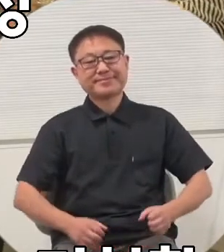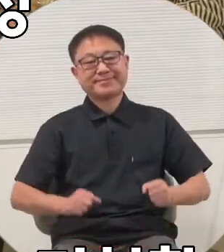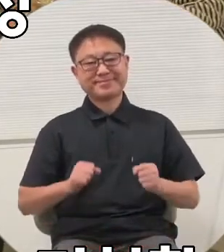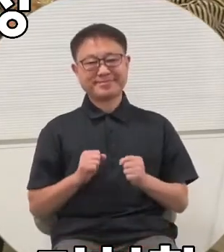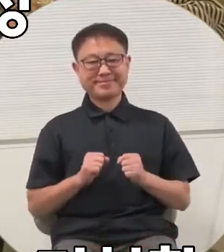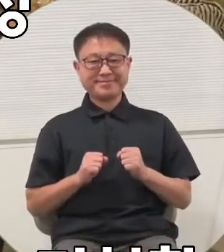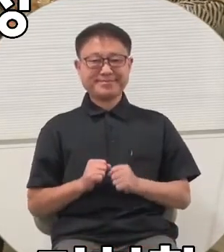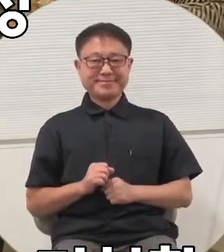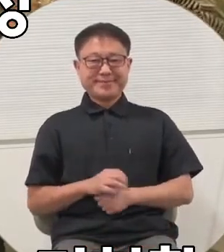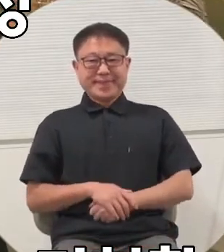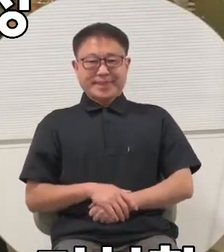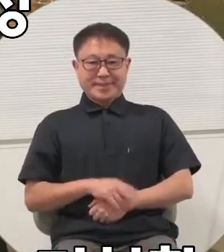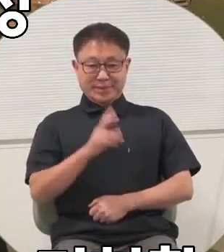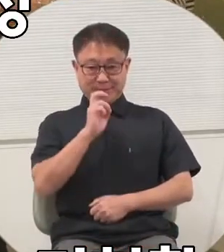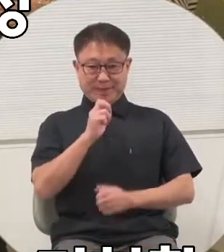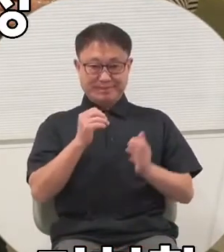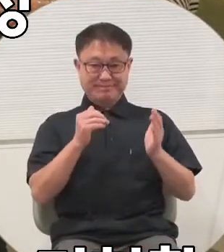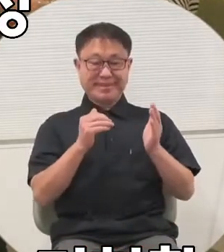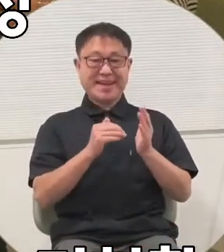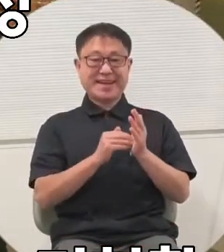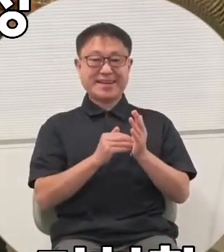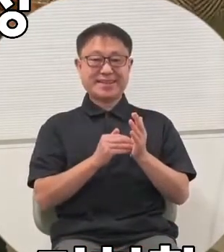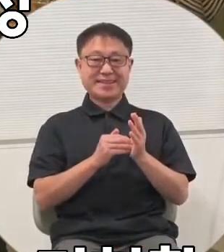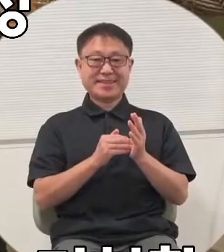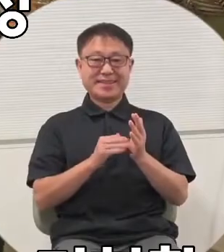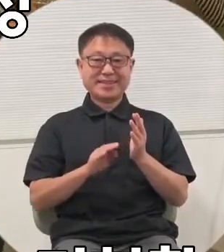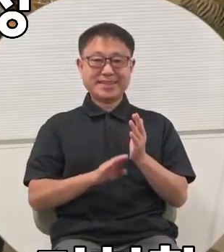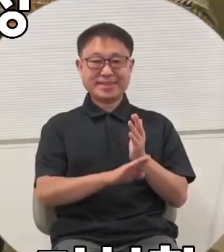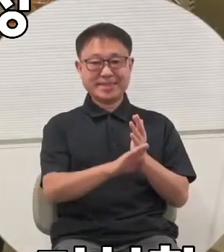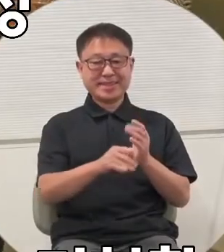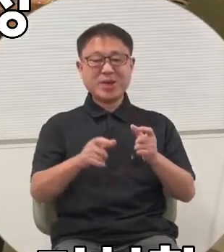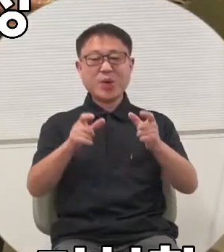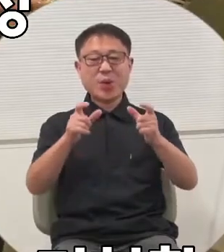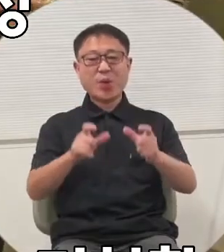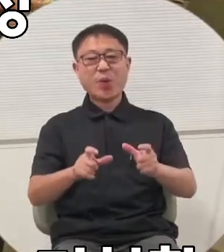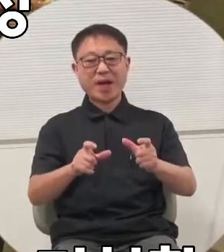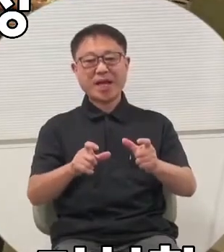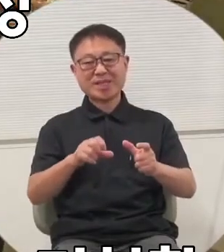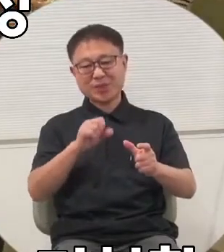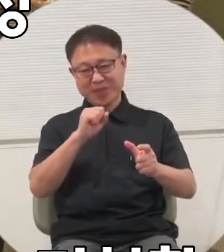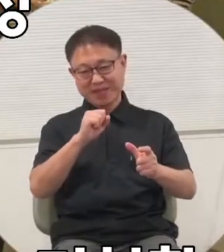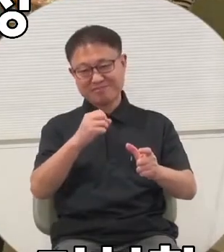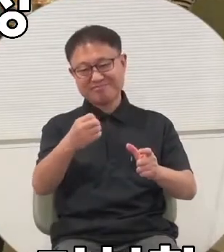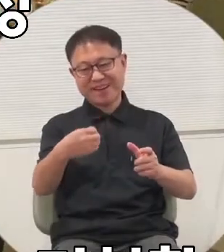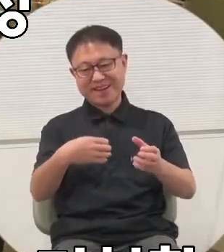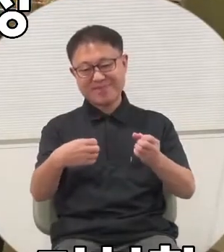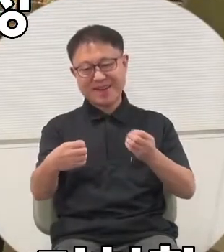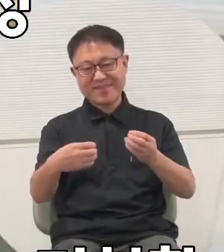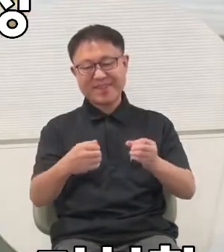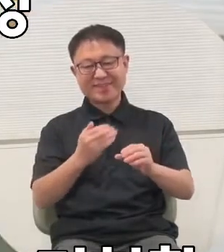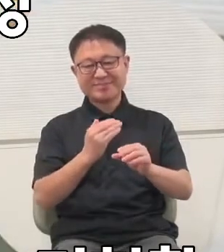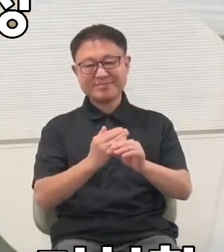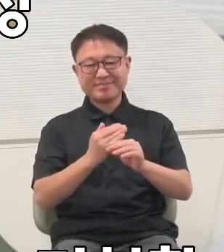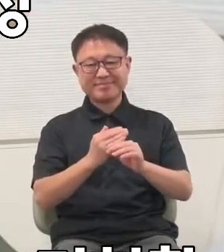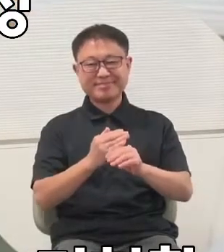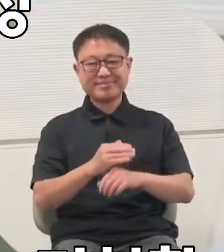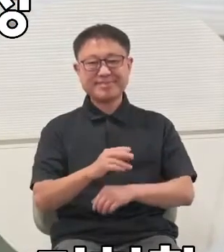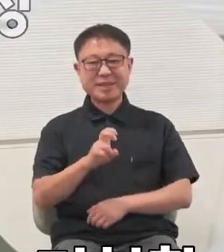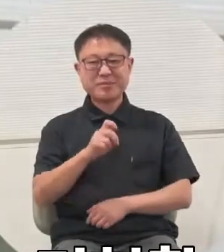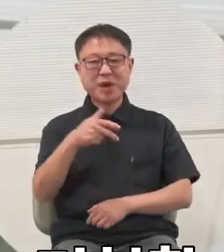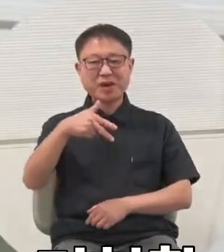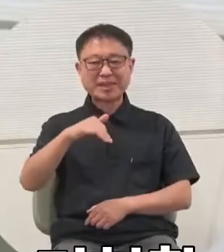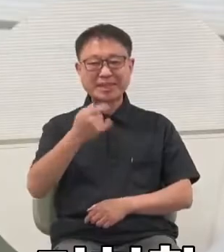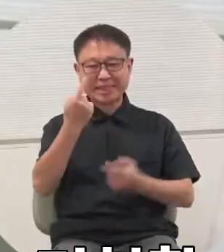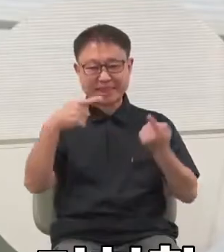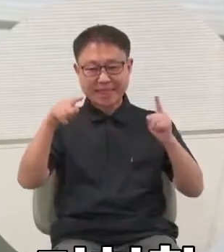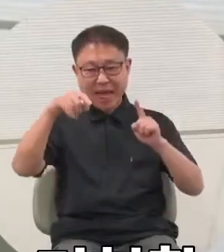제시의 눈누나나 듣고 오셨고요. 저희가 지금 있는 이 공간 되게 좋다고 말씀 많이 해주고 계신데요. 명지대 앞에 새로